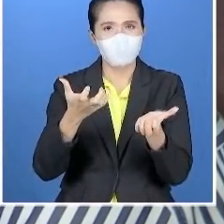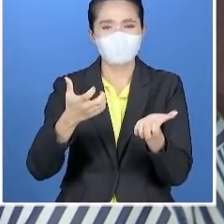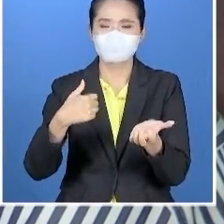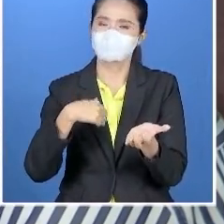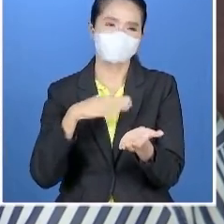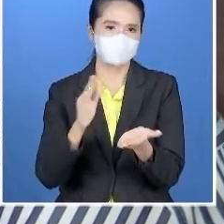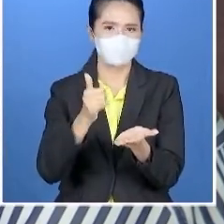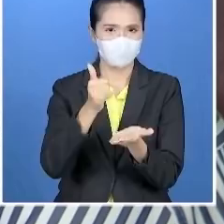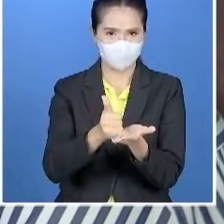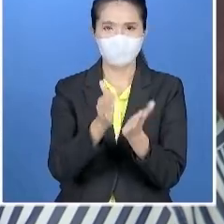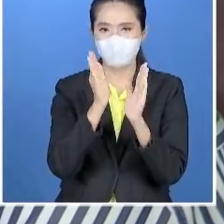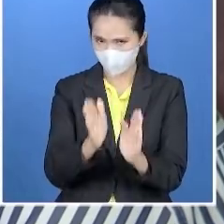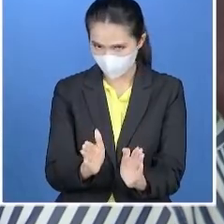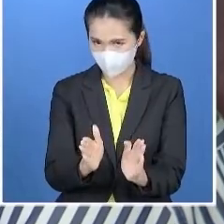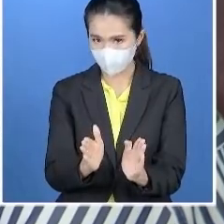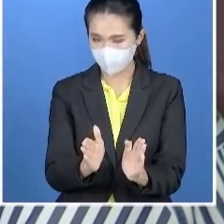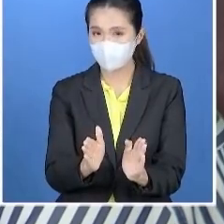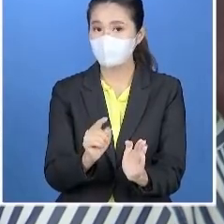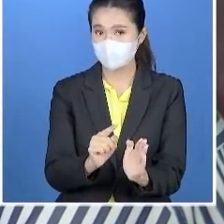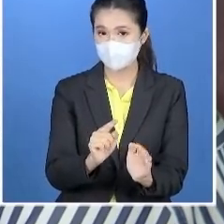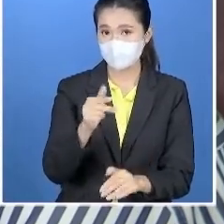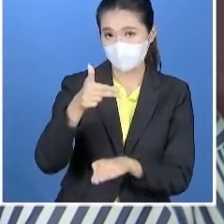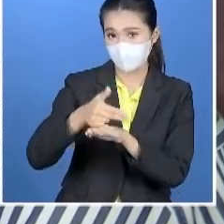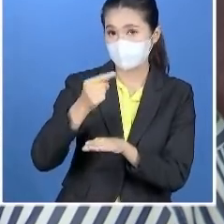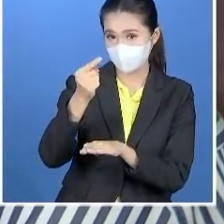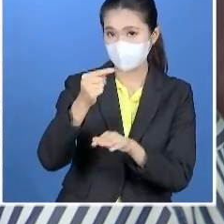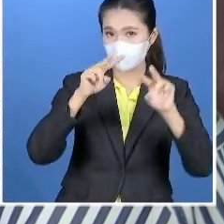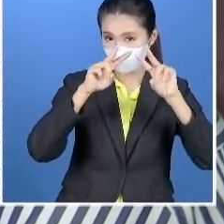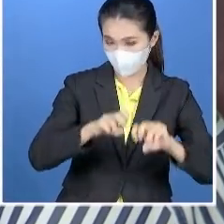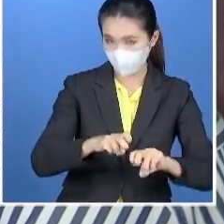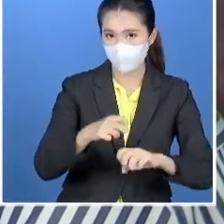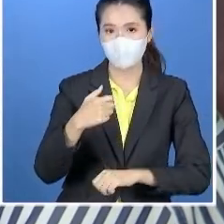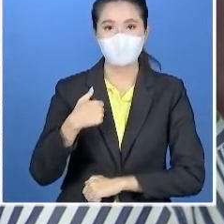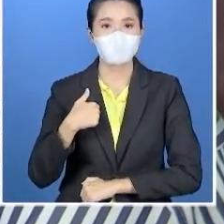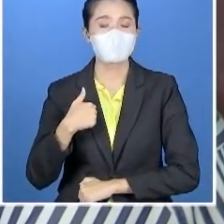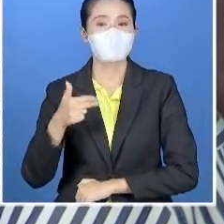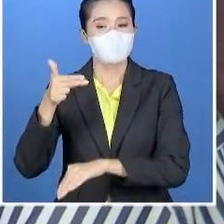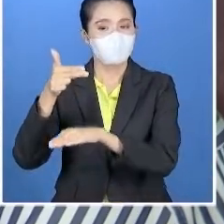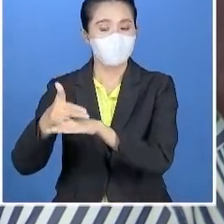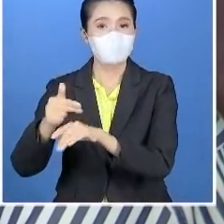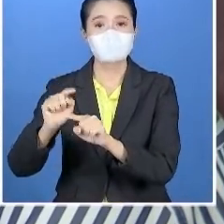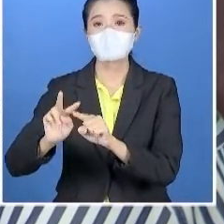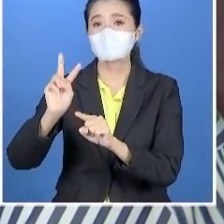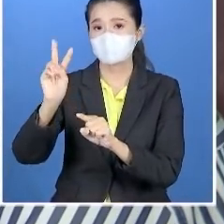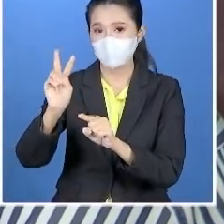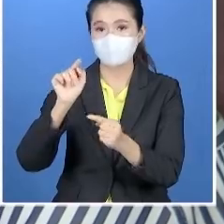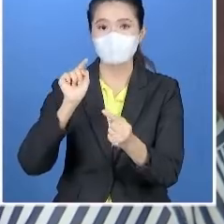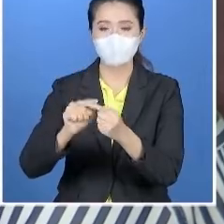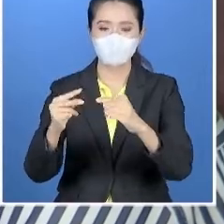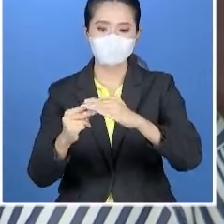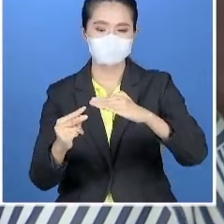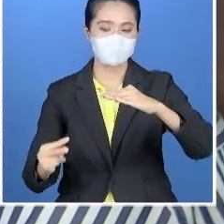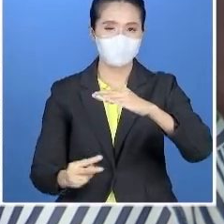งาของกระแสน้ำนี่กล้องตัวแรกที่มีการวิเคราะห์กันส่วนกล้องตัวที่สองขอดูกล้องตรงบริเวณสะ